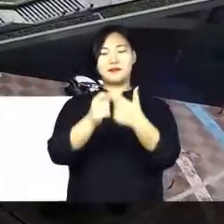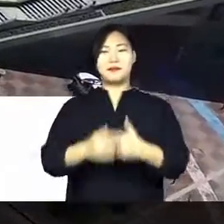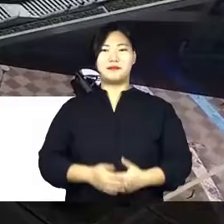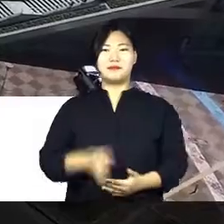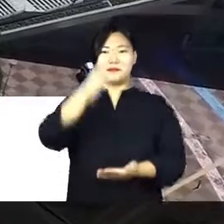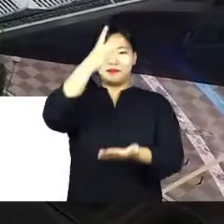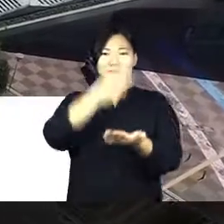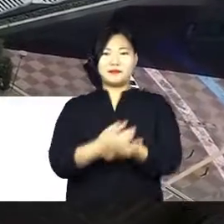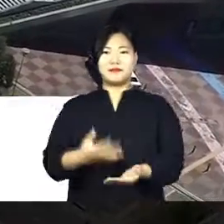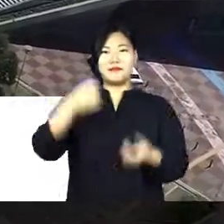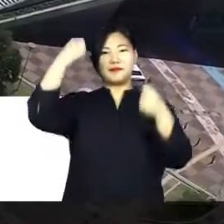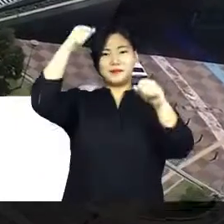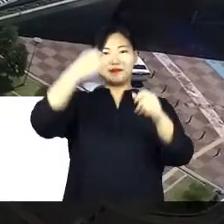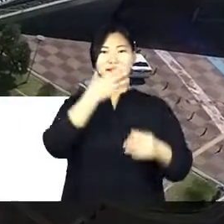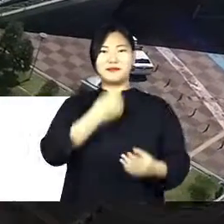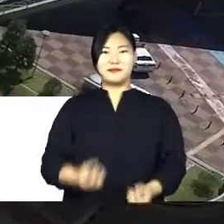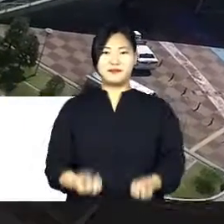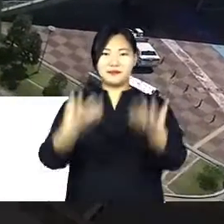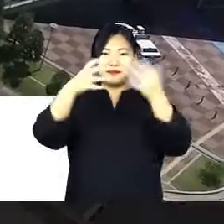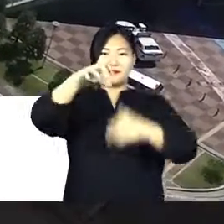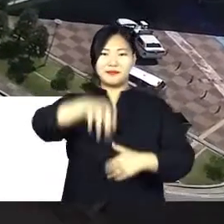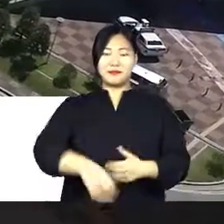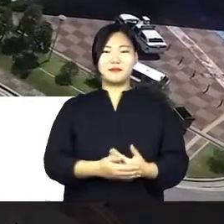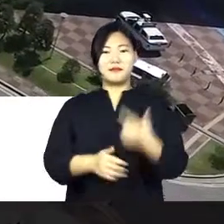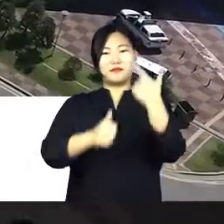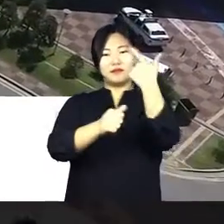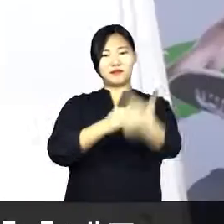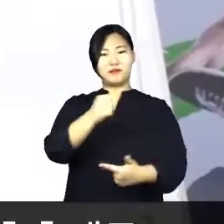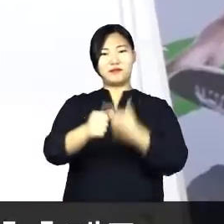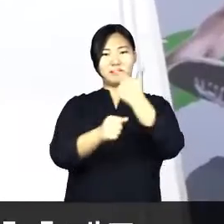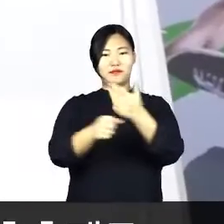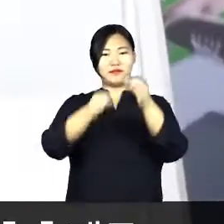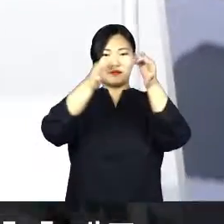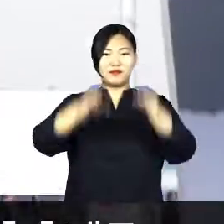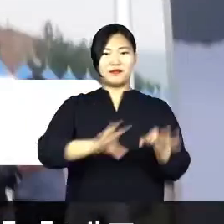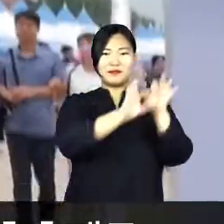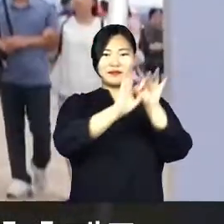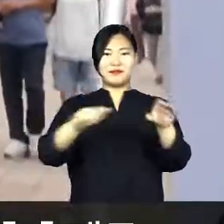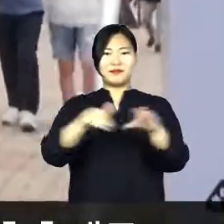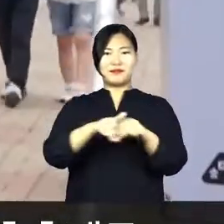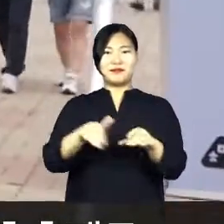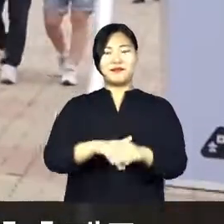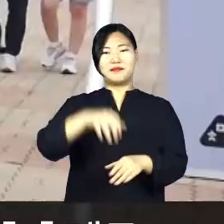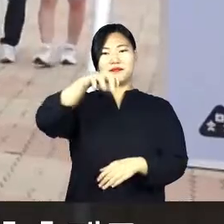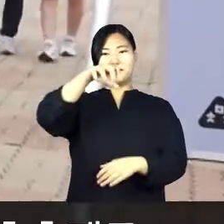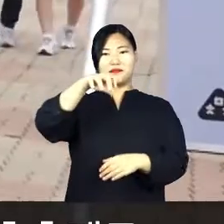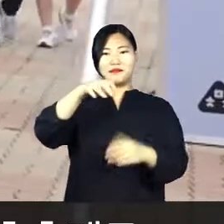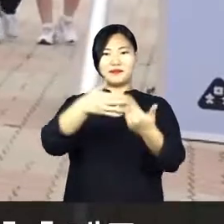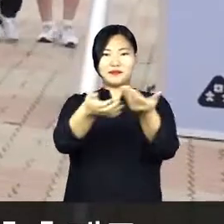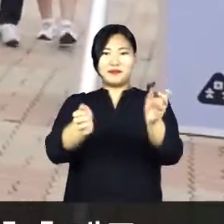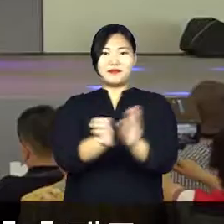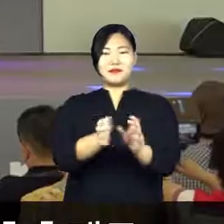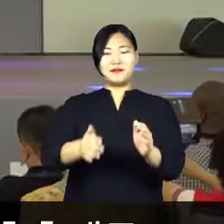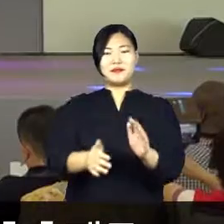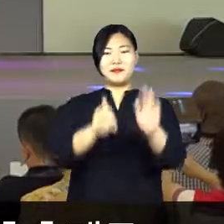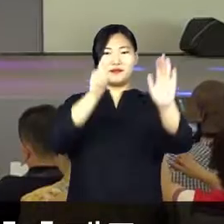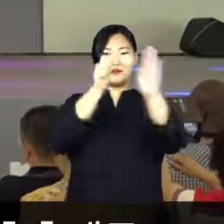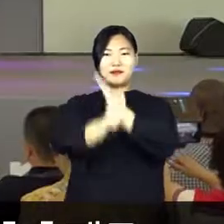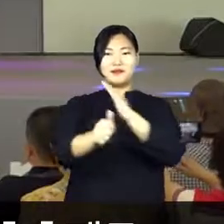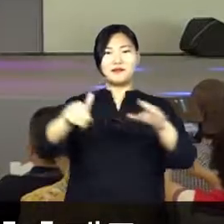올해로 16회째를 맞이하는 천안 흥타령 춤축제는 6년 연속 문화체육관광부